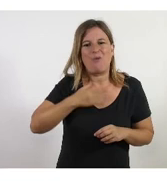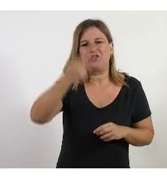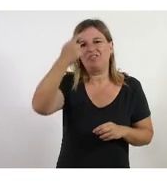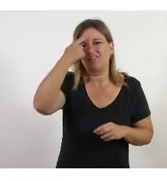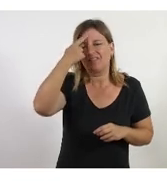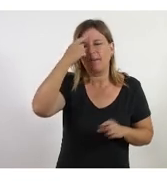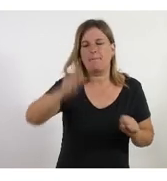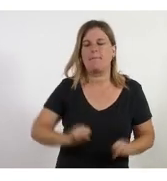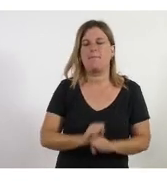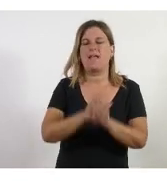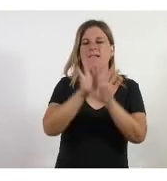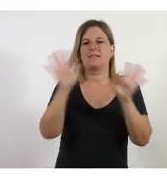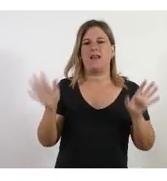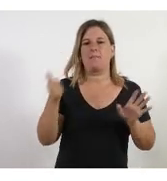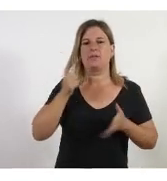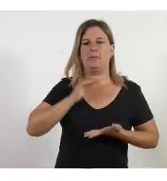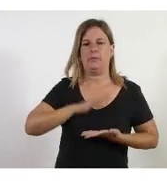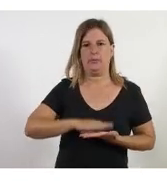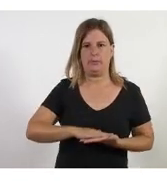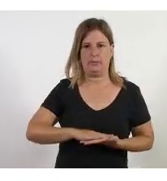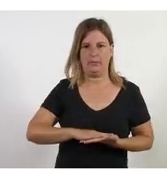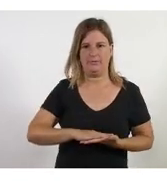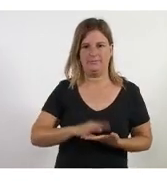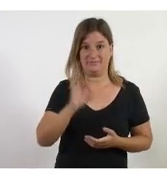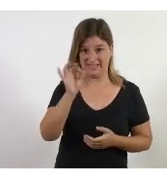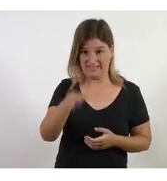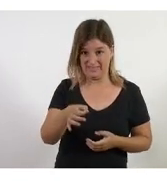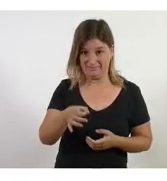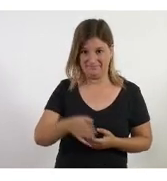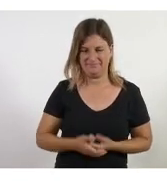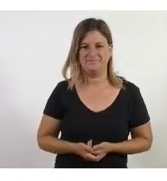més claretat. Sí?